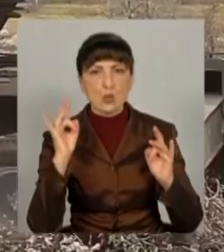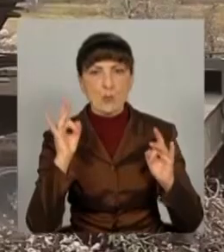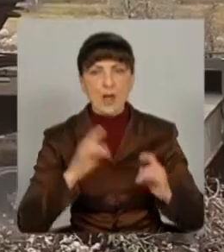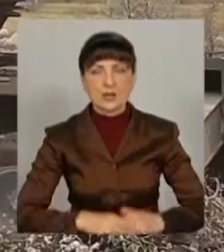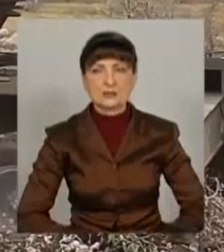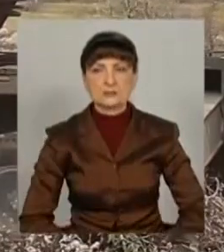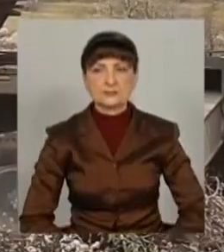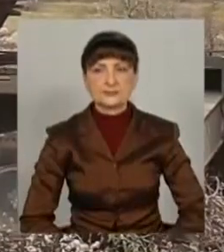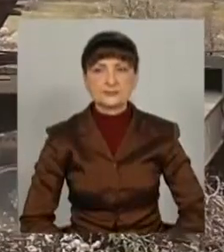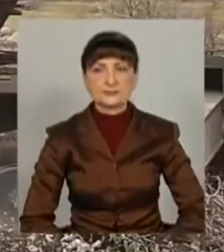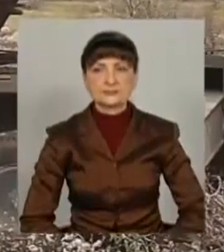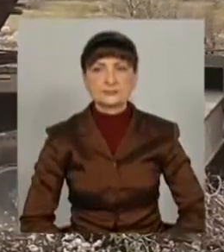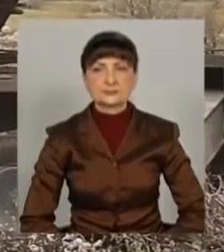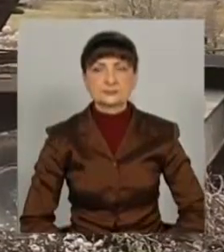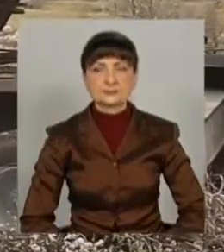шум.